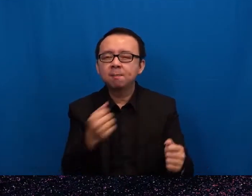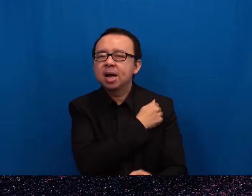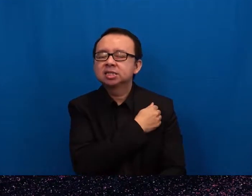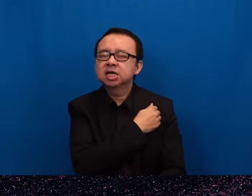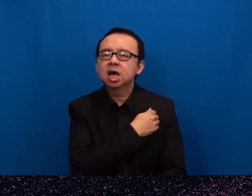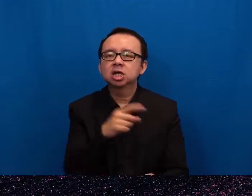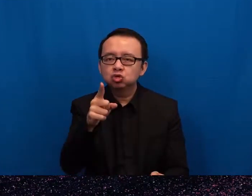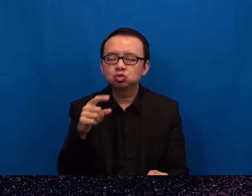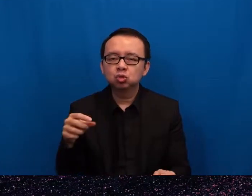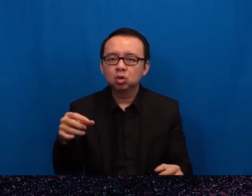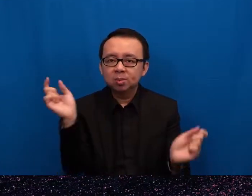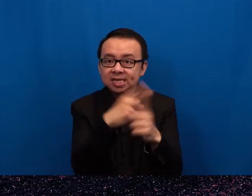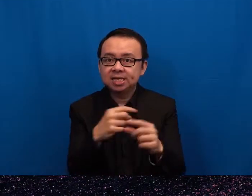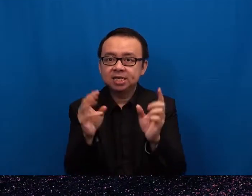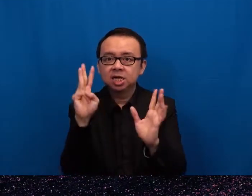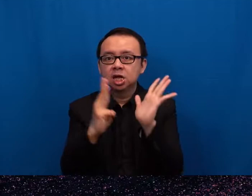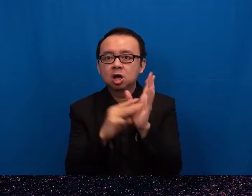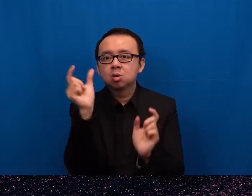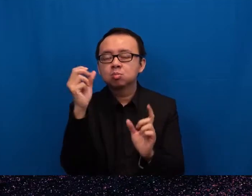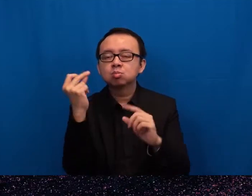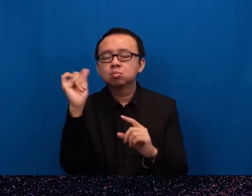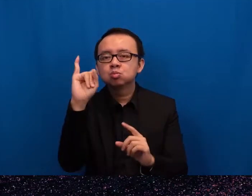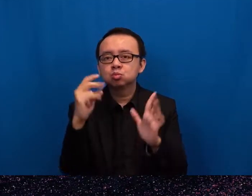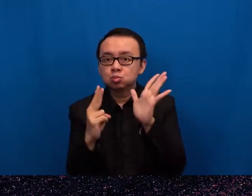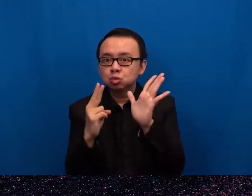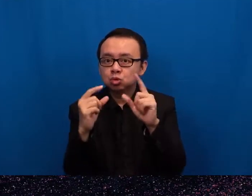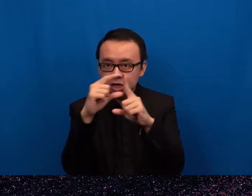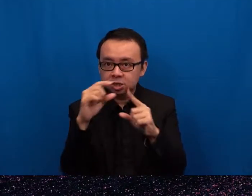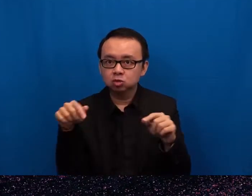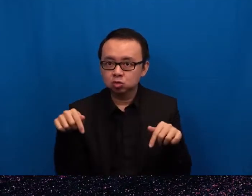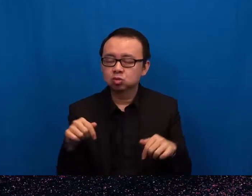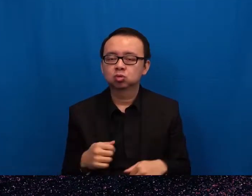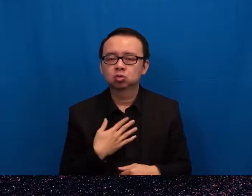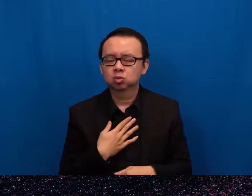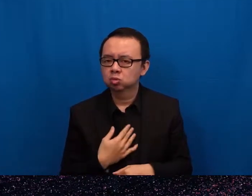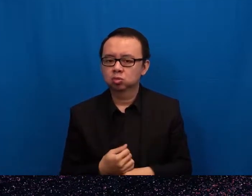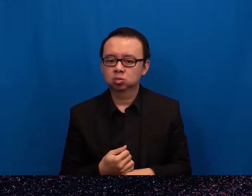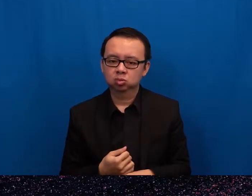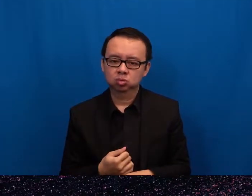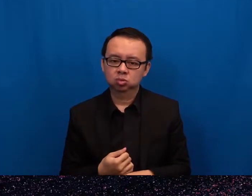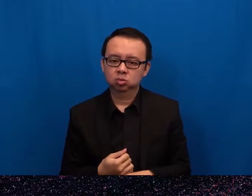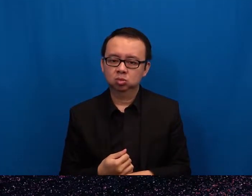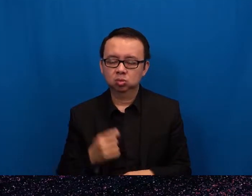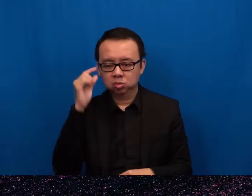mengubah bangsa-bangsa. The power of discipleship. 3 bulan Paulus mengunjungi rumah ibadat, itu